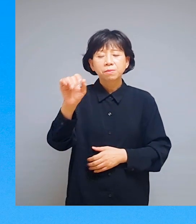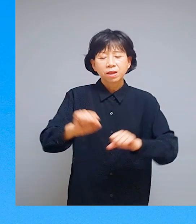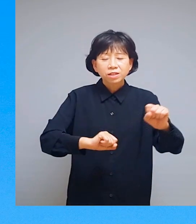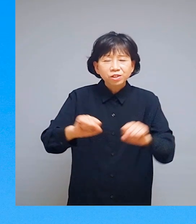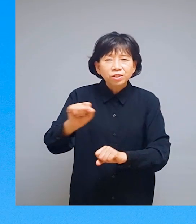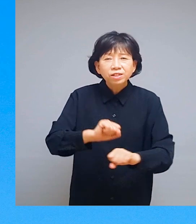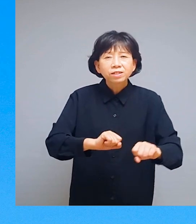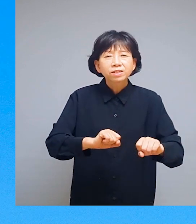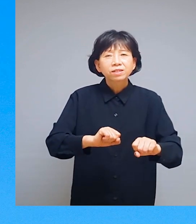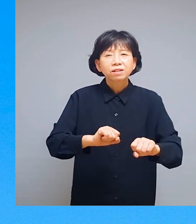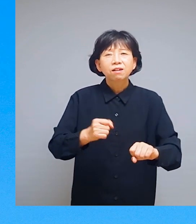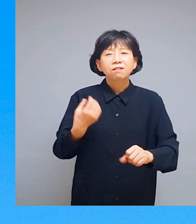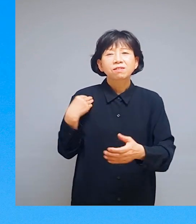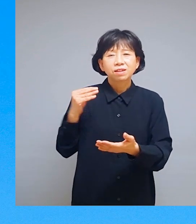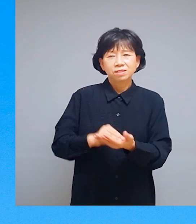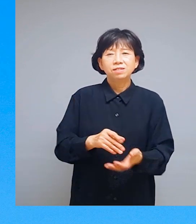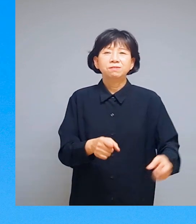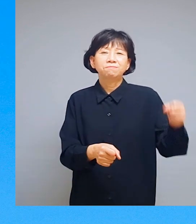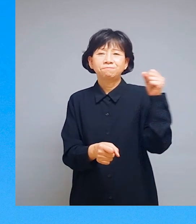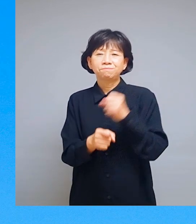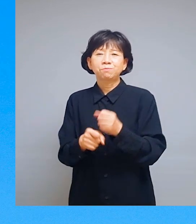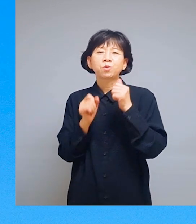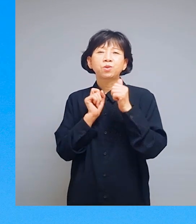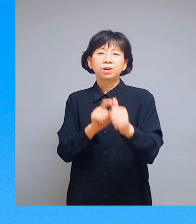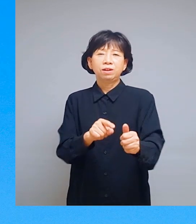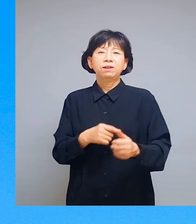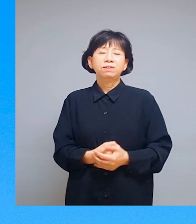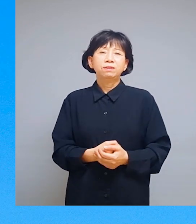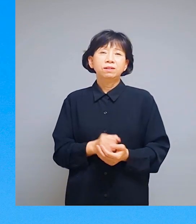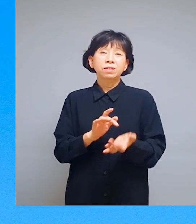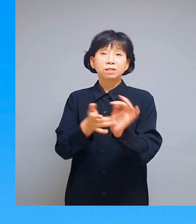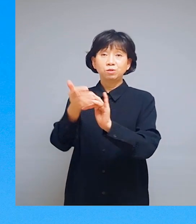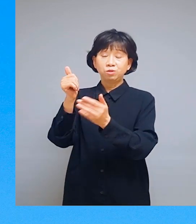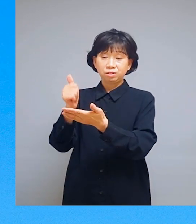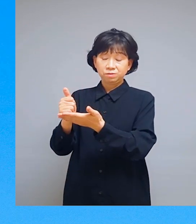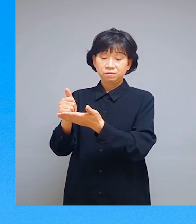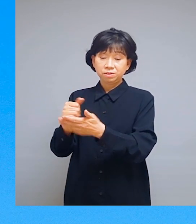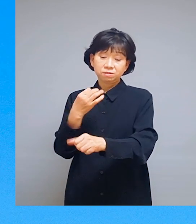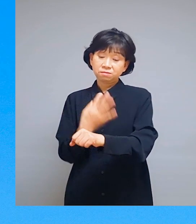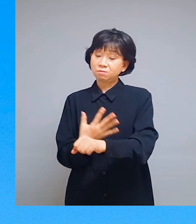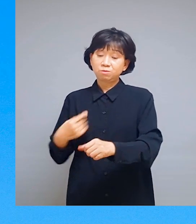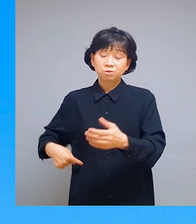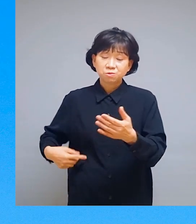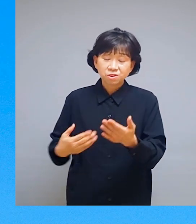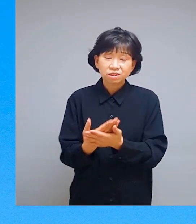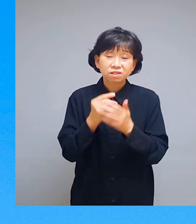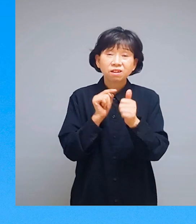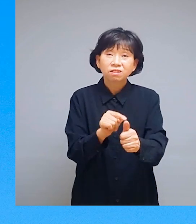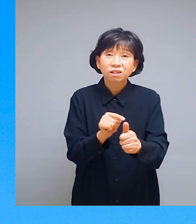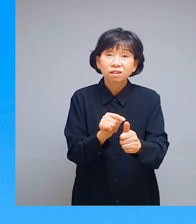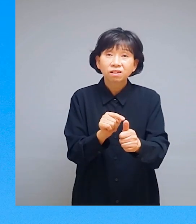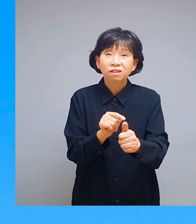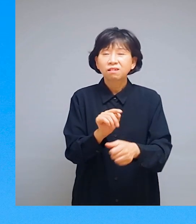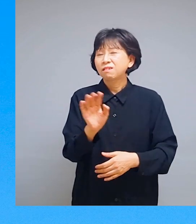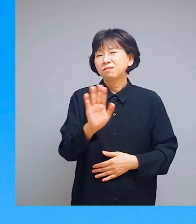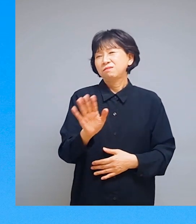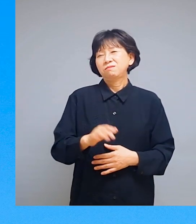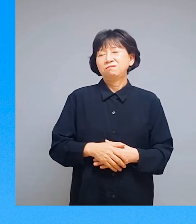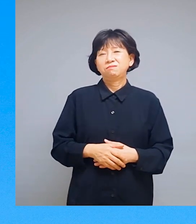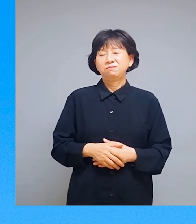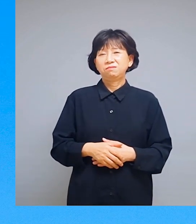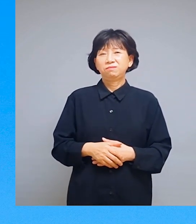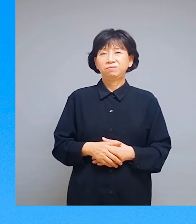행위를 가지라. 아멘. 여기 보면 예수님께서 단순히 회개하라 이것만 말씀하신